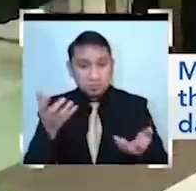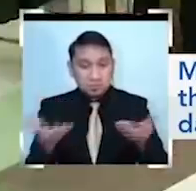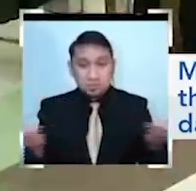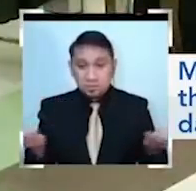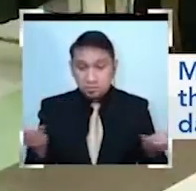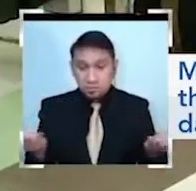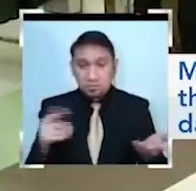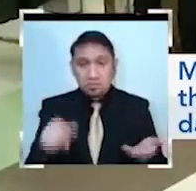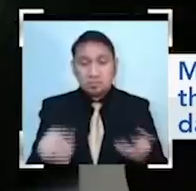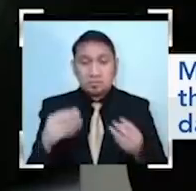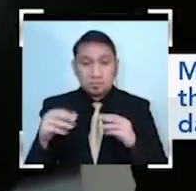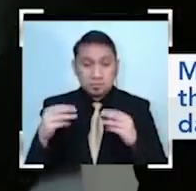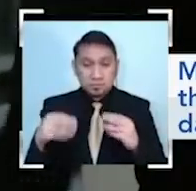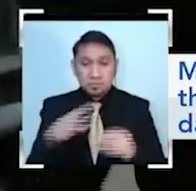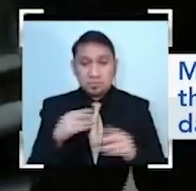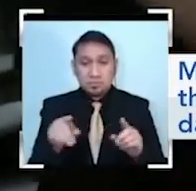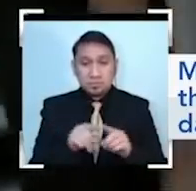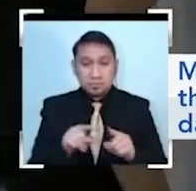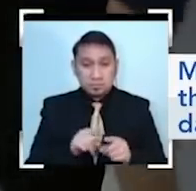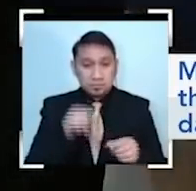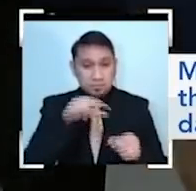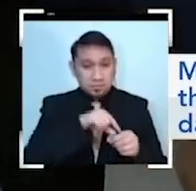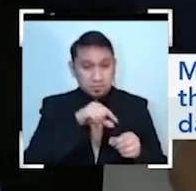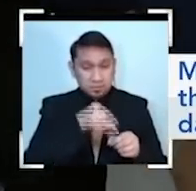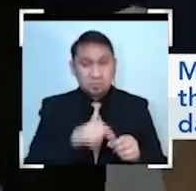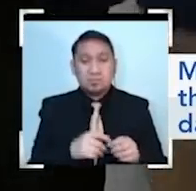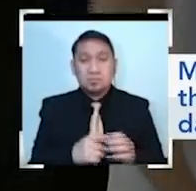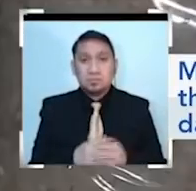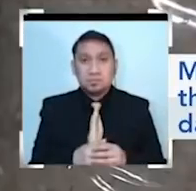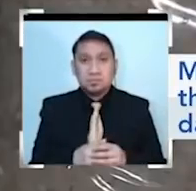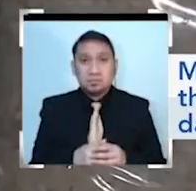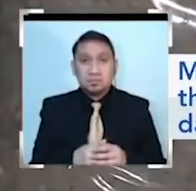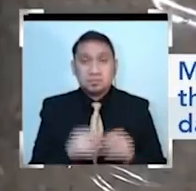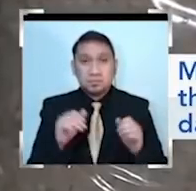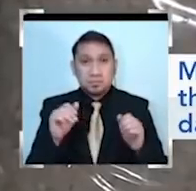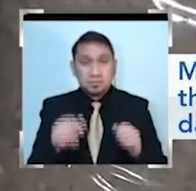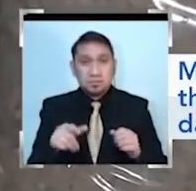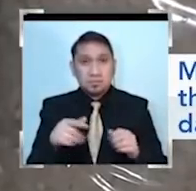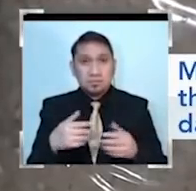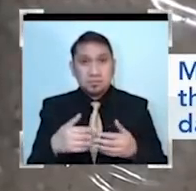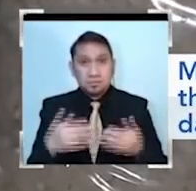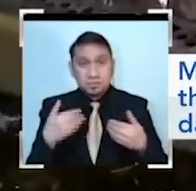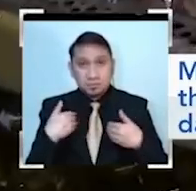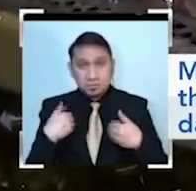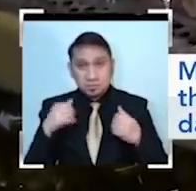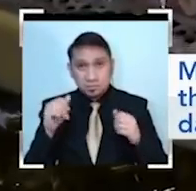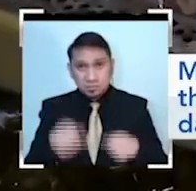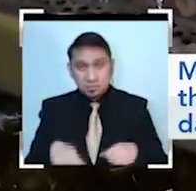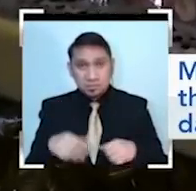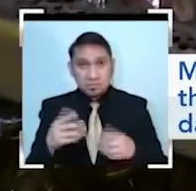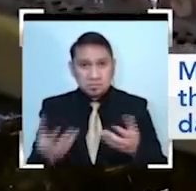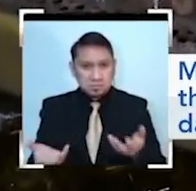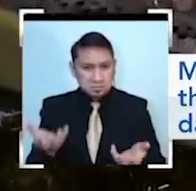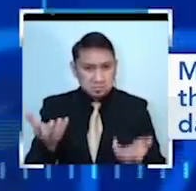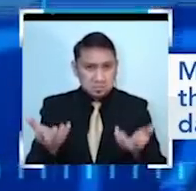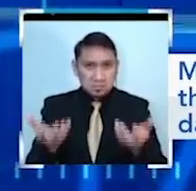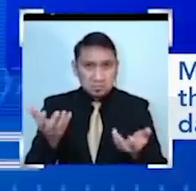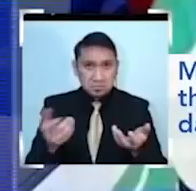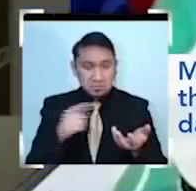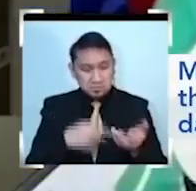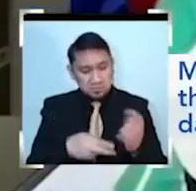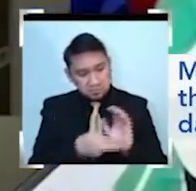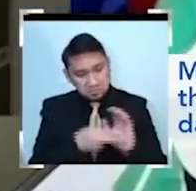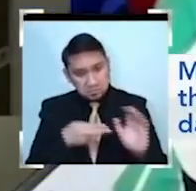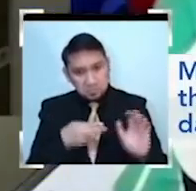tiyangge at supermarkets. Sa mga grocery, pre-packed ang mga produkto pero maaari pa rin mas magaan ito kaysa sa nakalagay sa price tag.